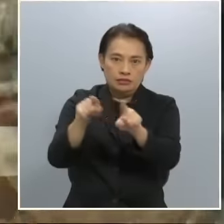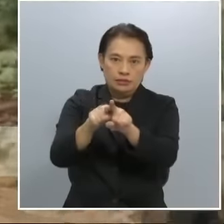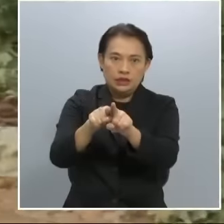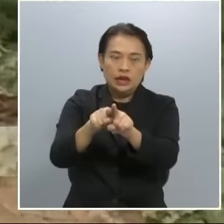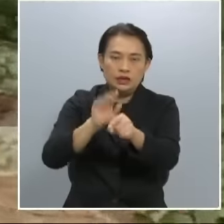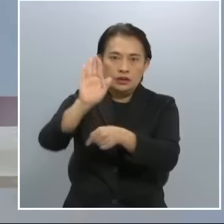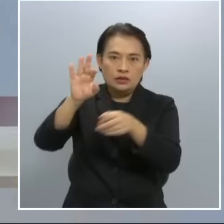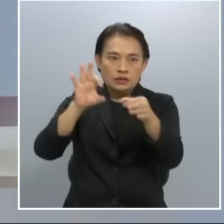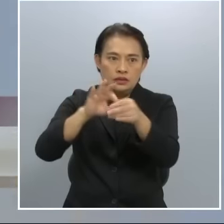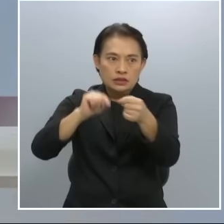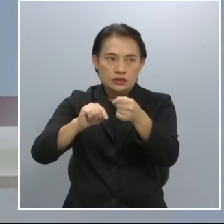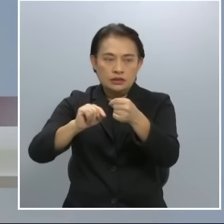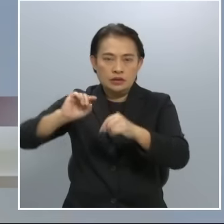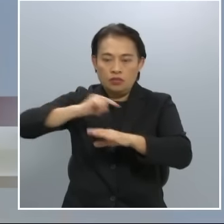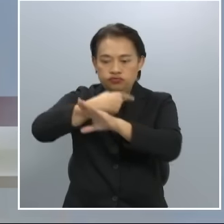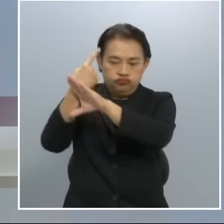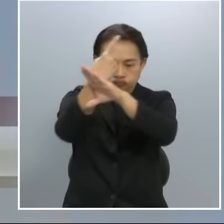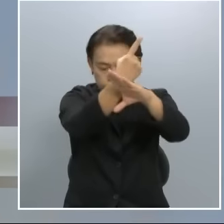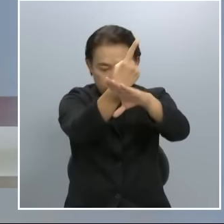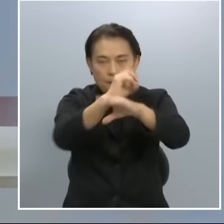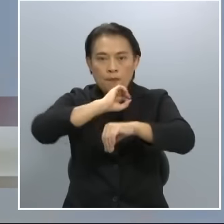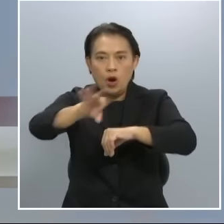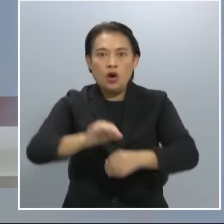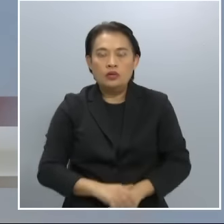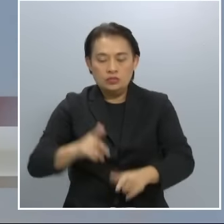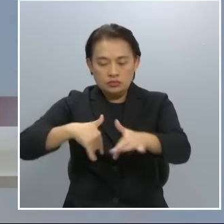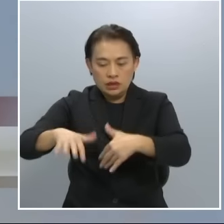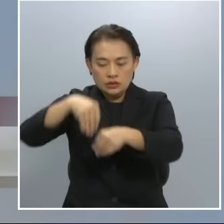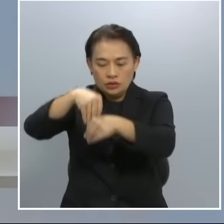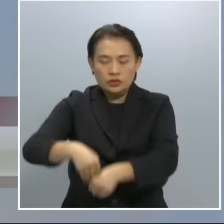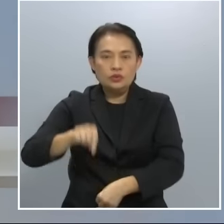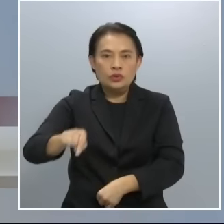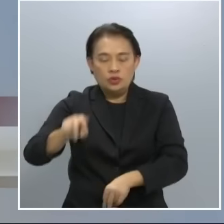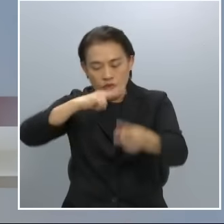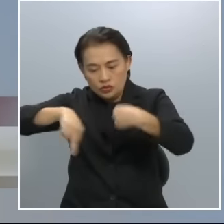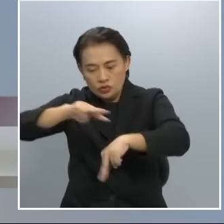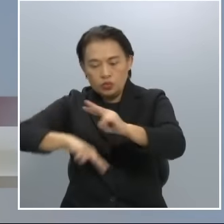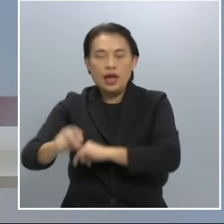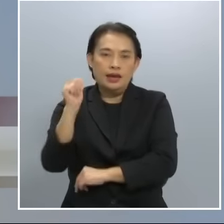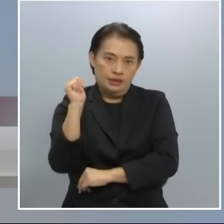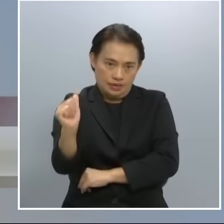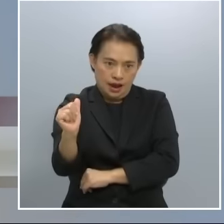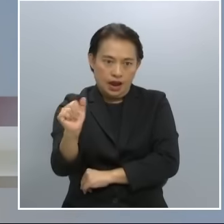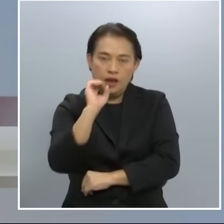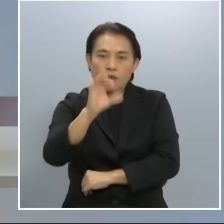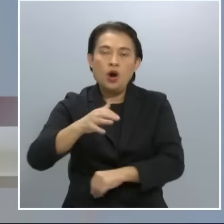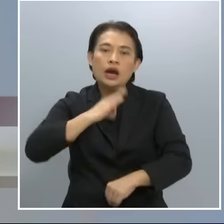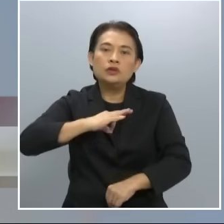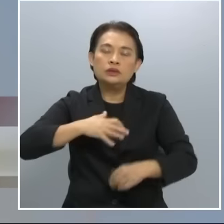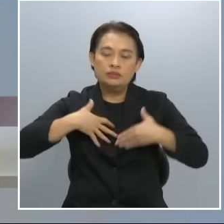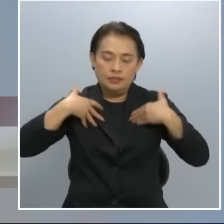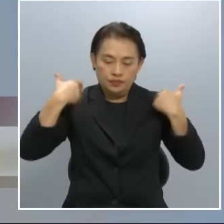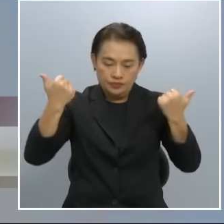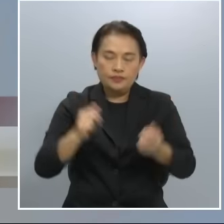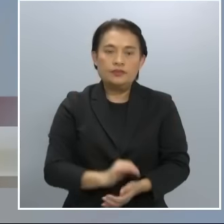กั้นได้ทันทีก็ขอให้ประชาชนในพื้นที่สบายใจว่ากองทัพสามารถดูแลสถานการณ์ได ้คงจะจำได้หมวย